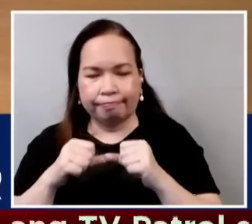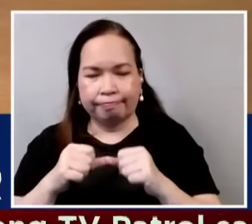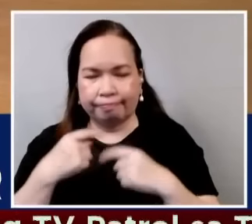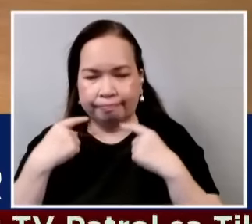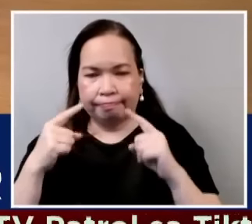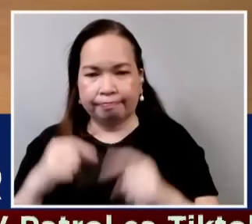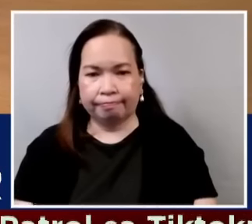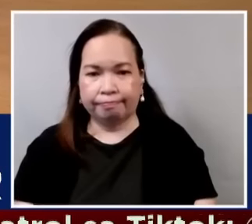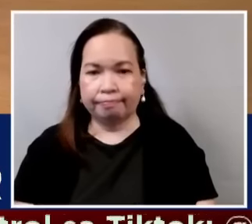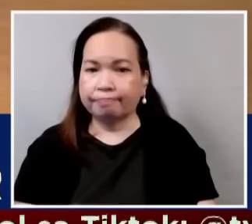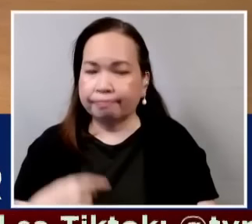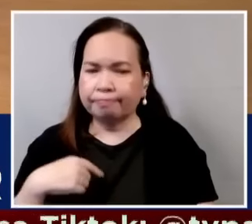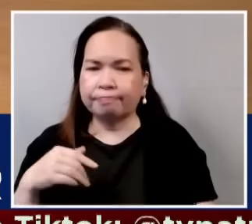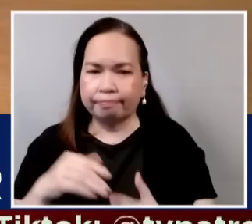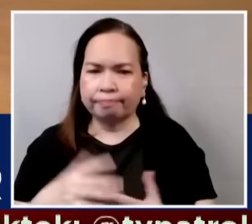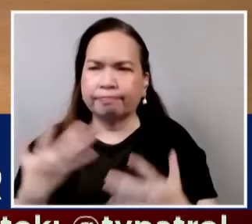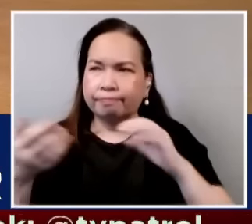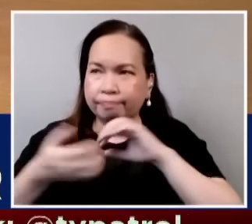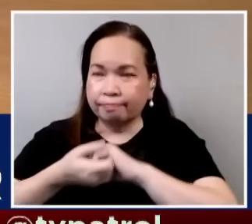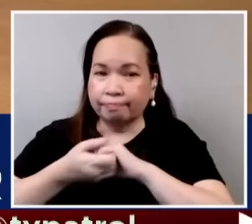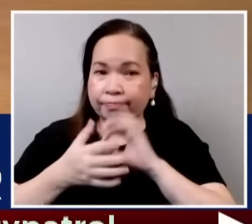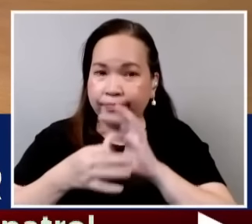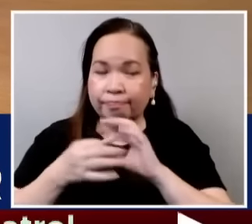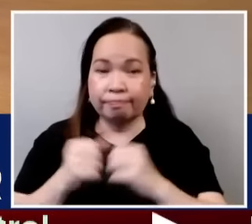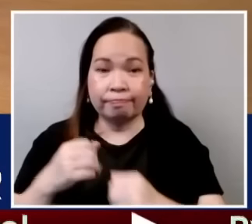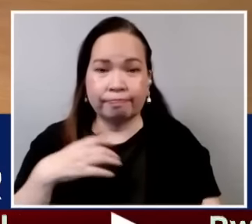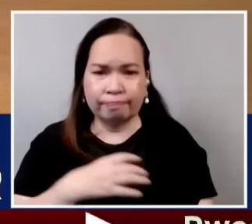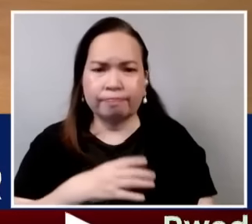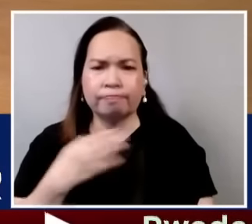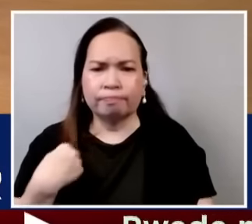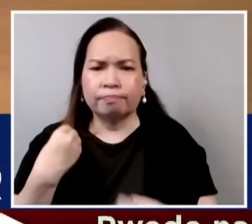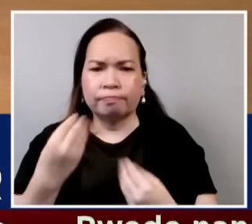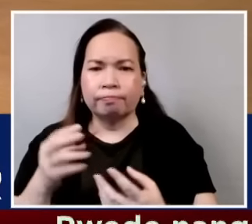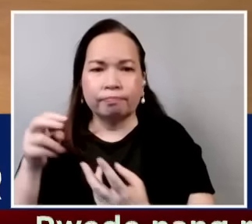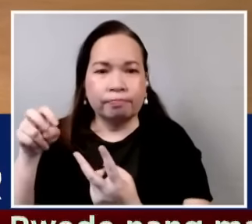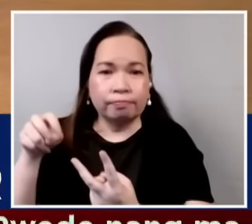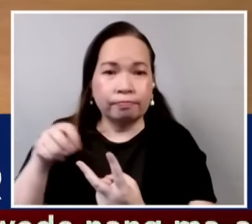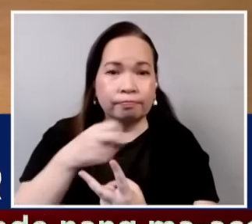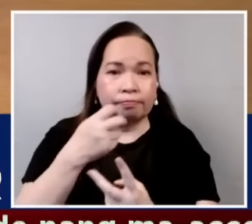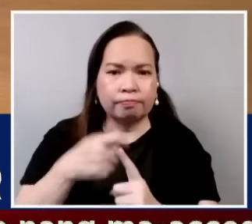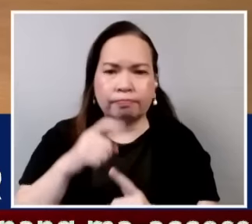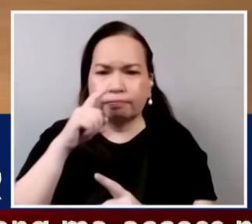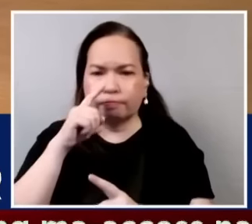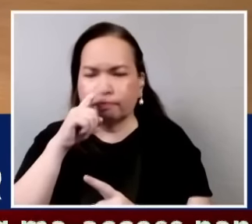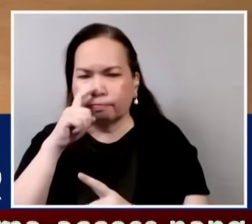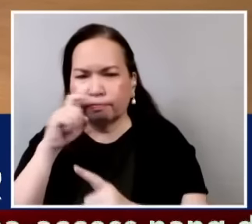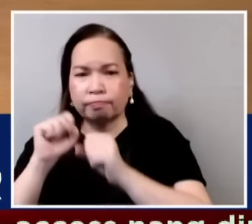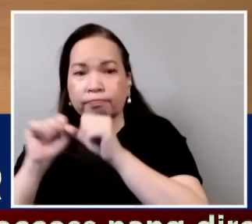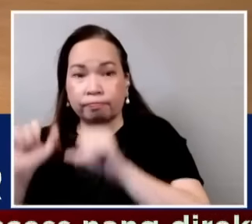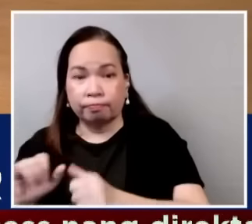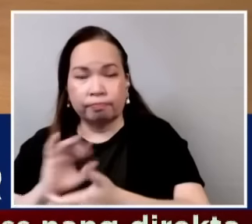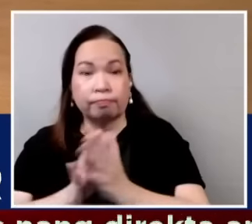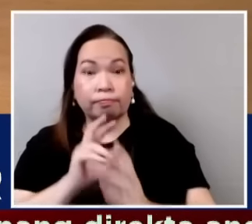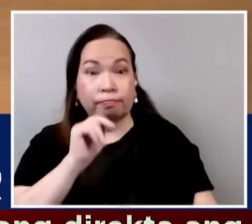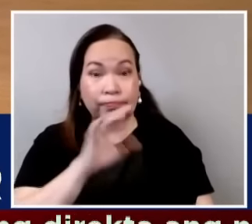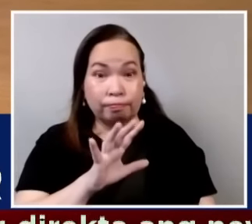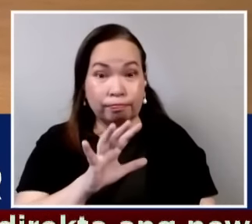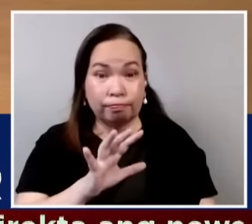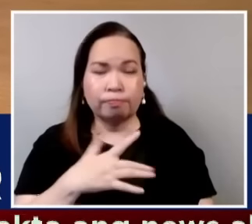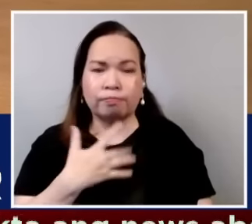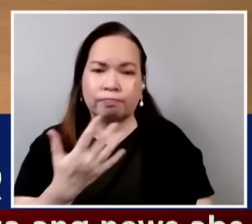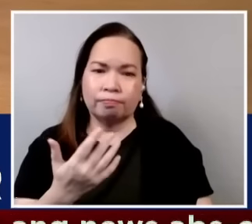We are once again working closely with Congress to ease the transition from the old system to the new one, so as to be able